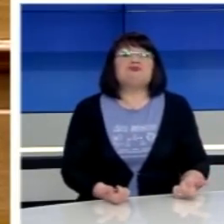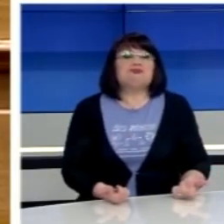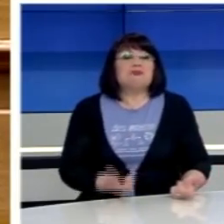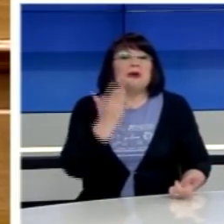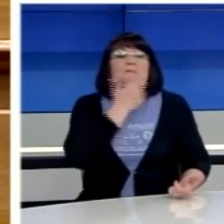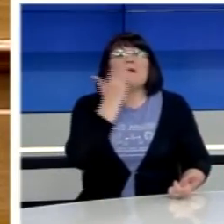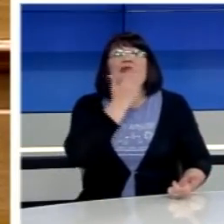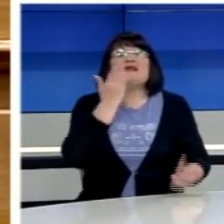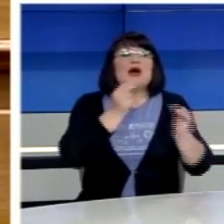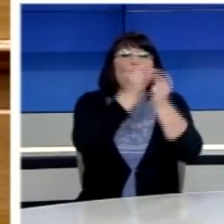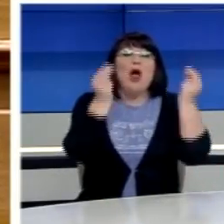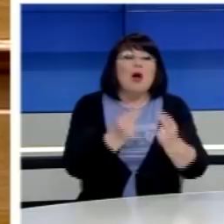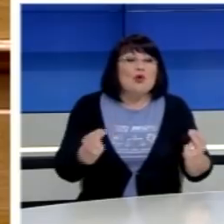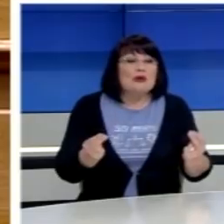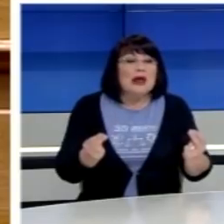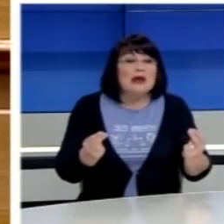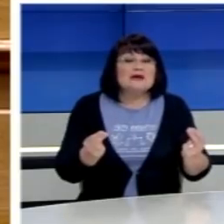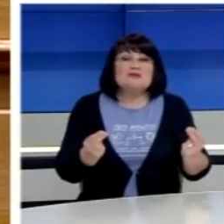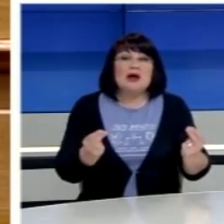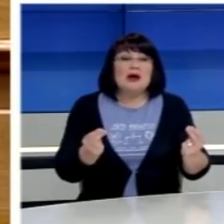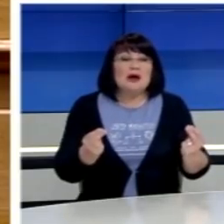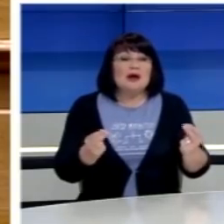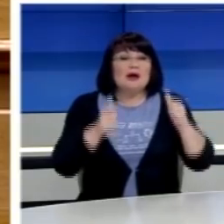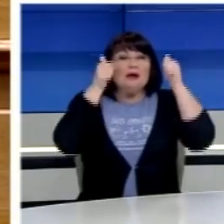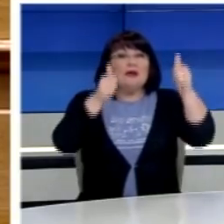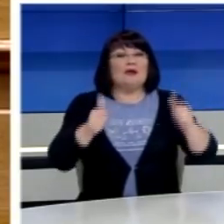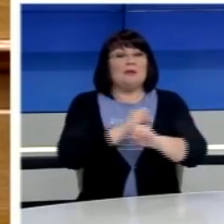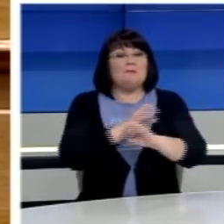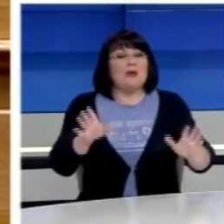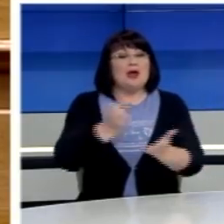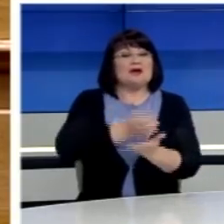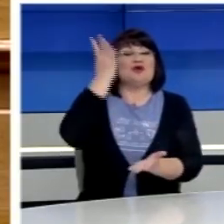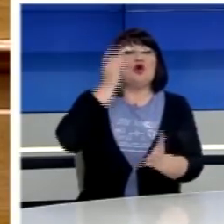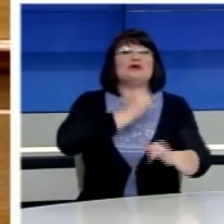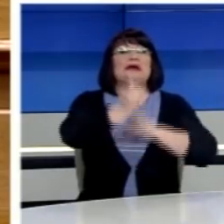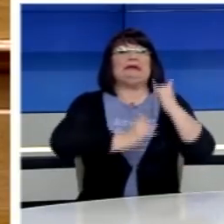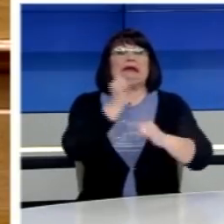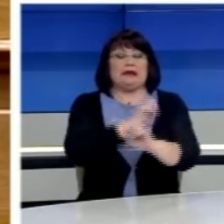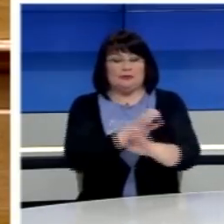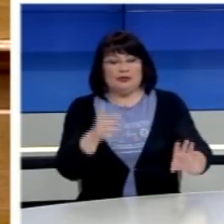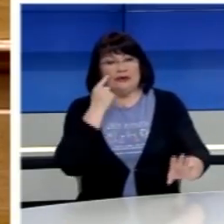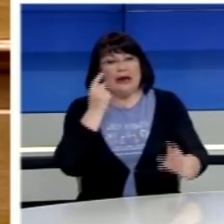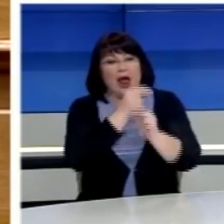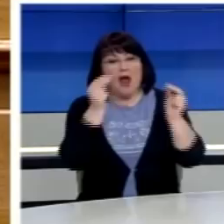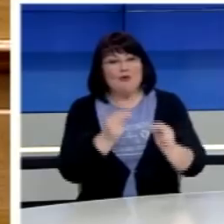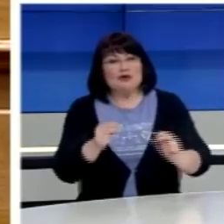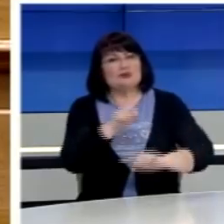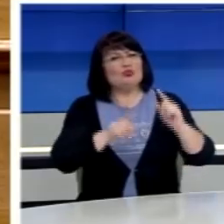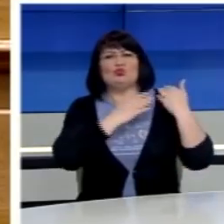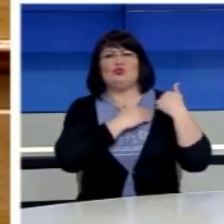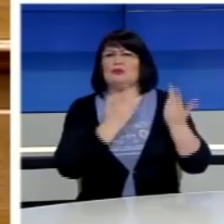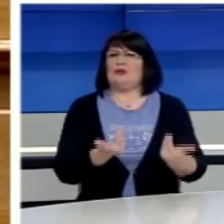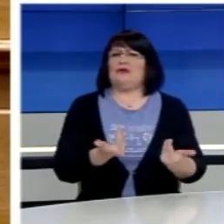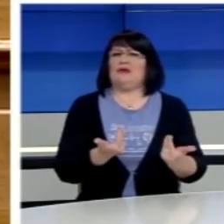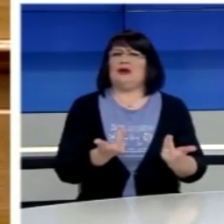μαθησιακά αποτελέσματα και μάλιστα αναρτά τα πορίσματα της αξιολόγησης στο διαδίκτυο? Και ποιος έχει την ευθύνη